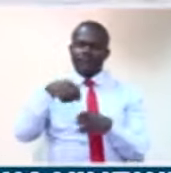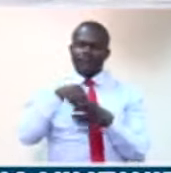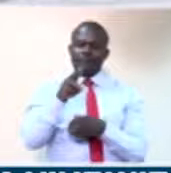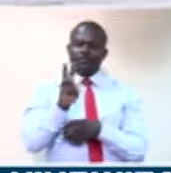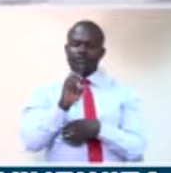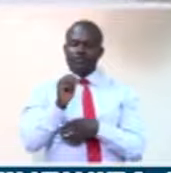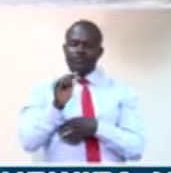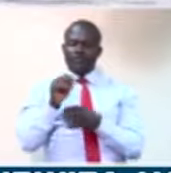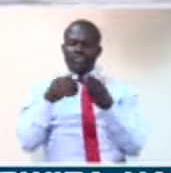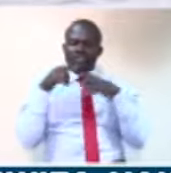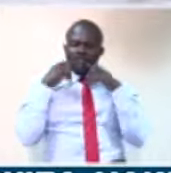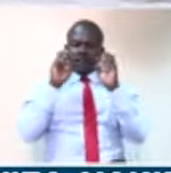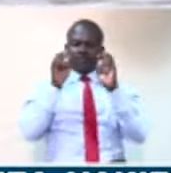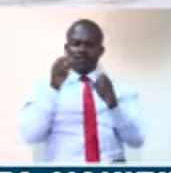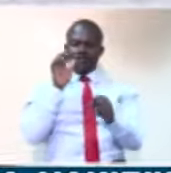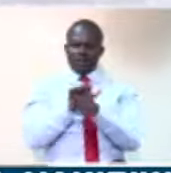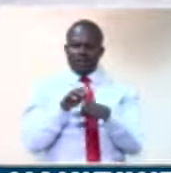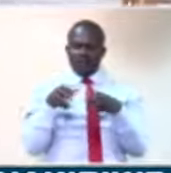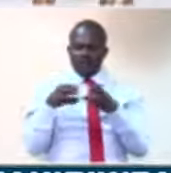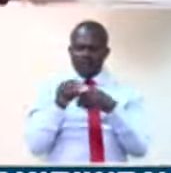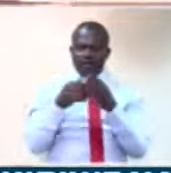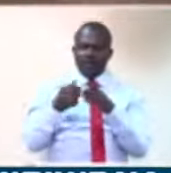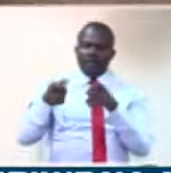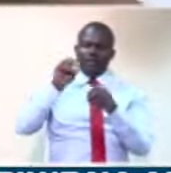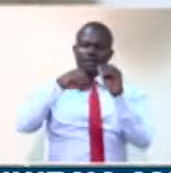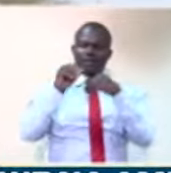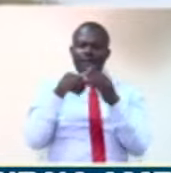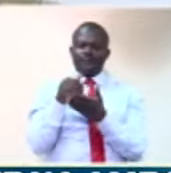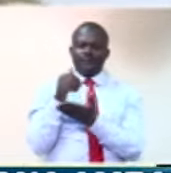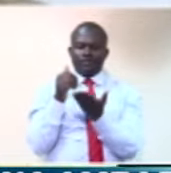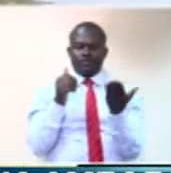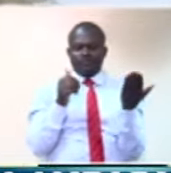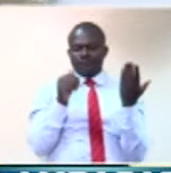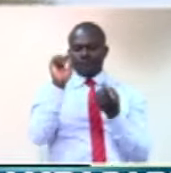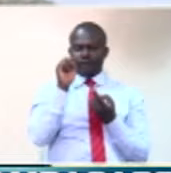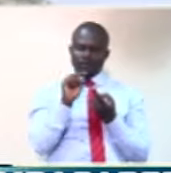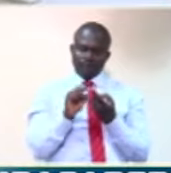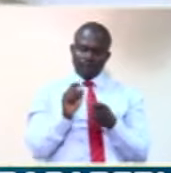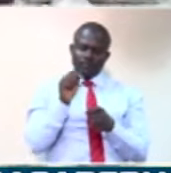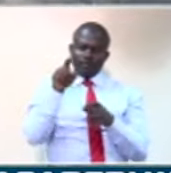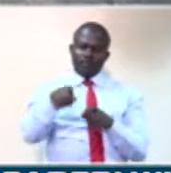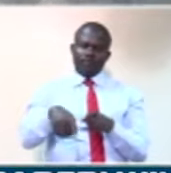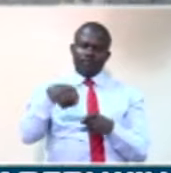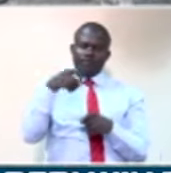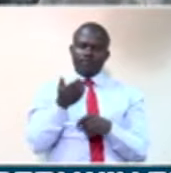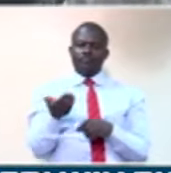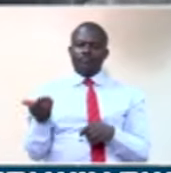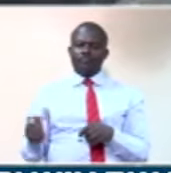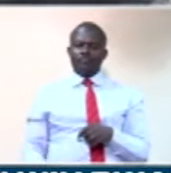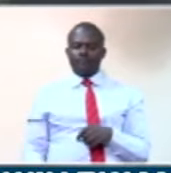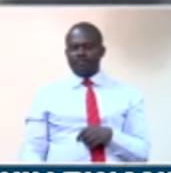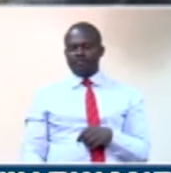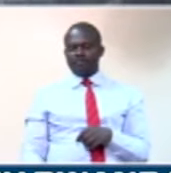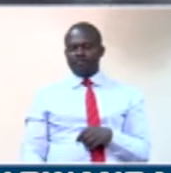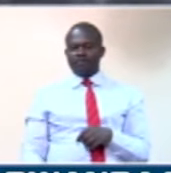Uwizeyimana Cecile avuga ko igikwiye cyane aho umuti wakongera umusaruro w'isambaza mu kiyaga cya Kivu ari ukugabanya kuri ubu twana tw'isambaza. Umuntu wamenyereye